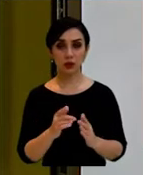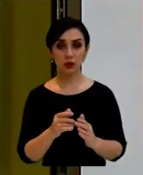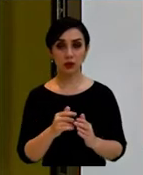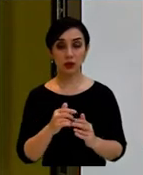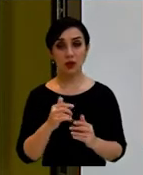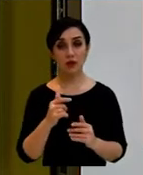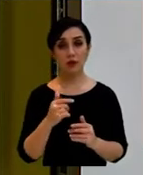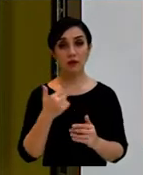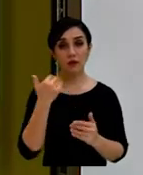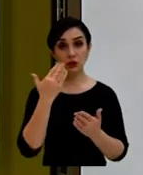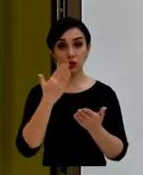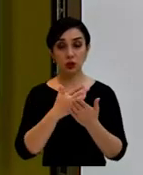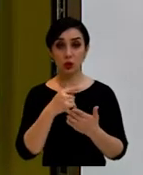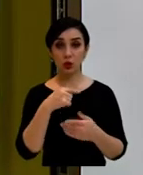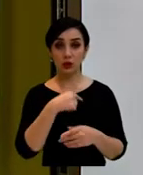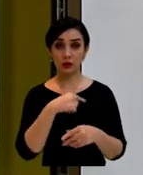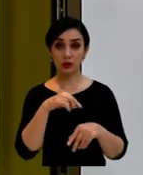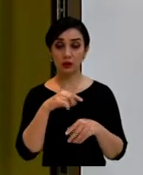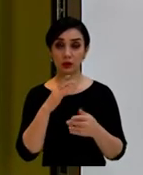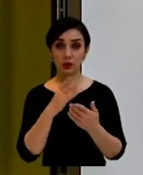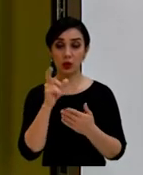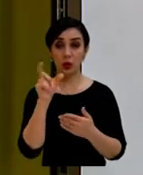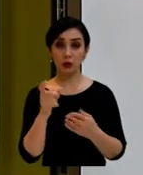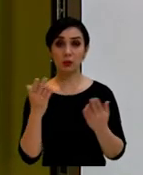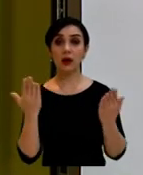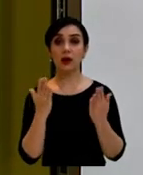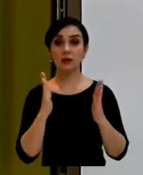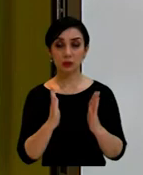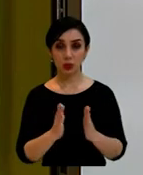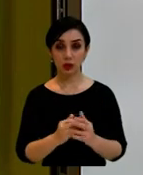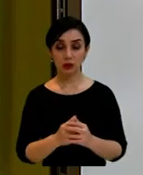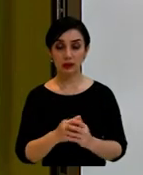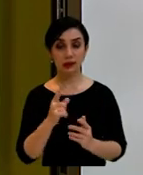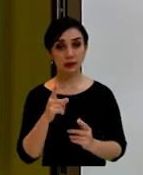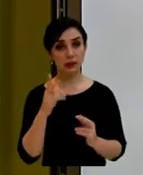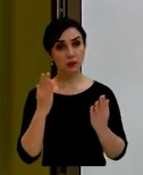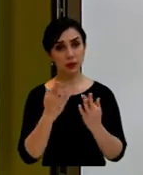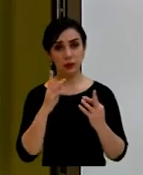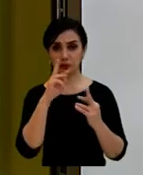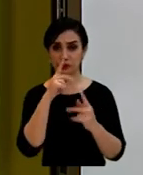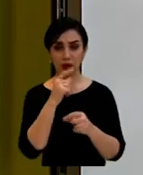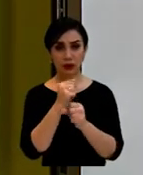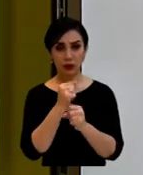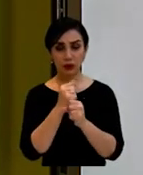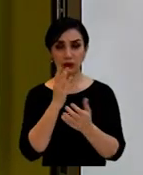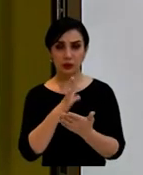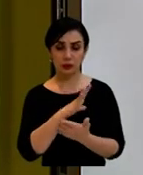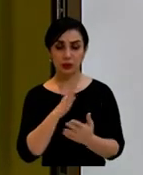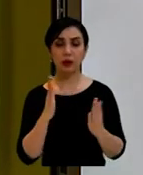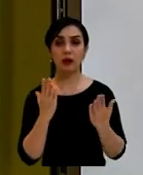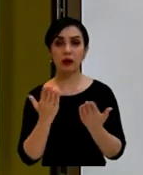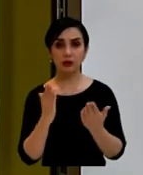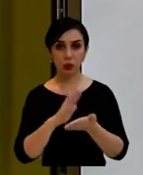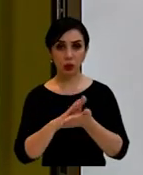vijdonli odam sizningcha qanday bo'ladi? Siz biror xato ish qilib qo'ydingiz, qanday